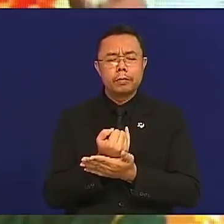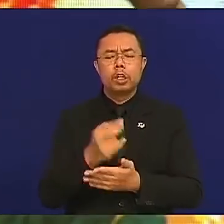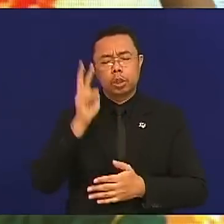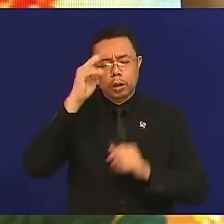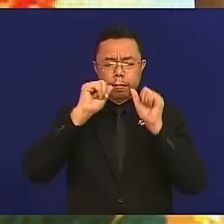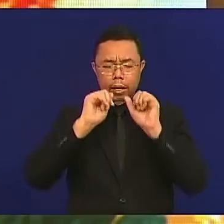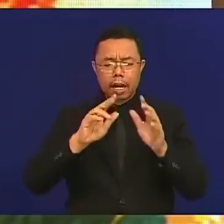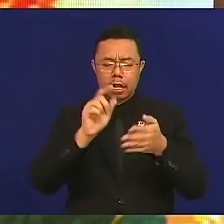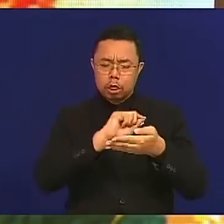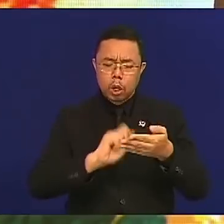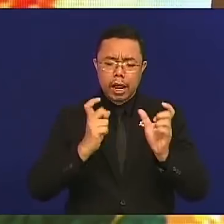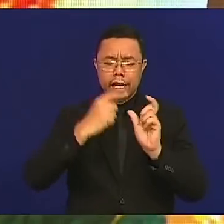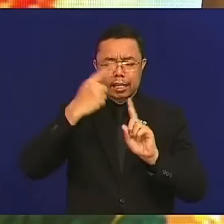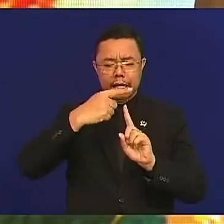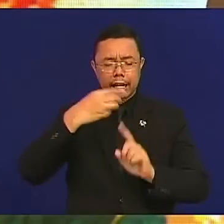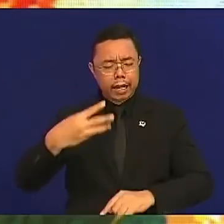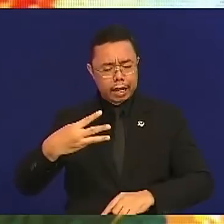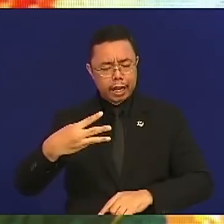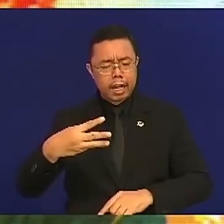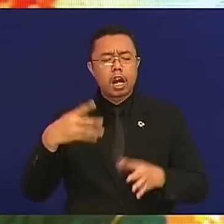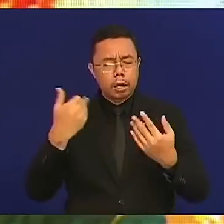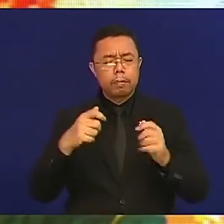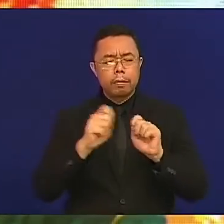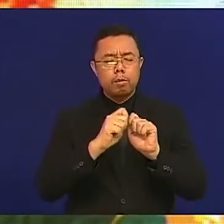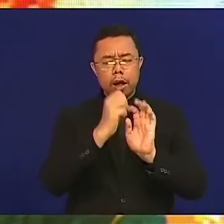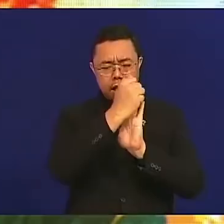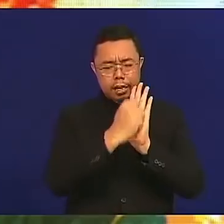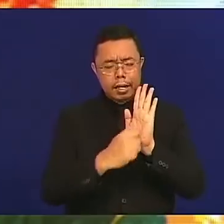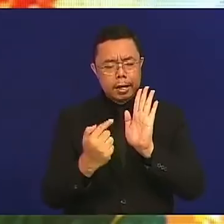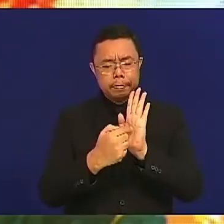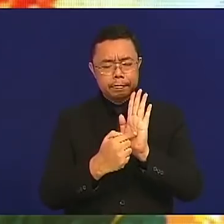Tuhan memberkati Sekolah Tinggi Teologi Ekumene yang menyelenggarakan